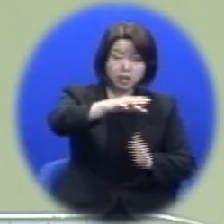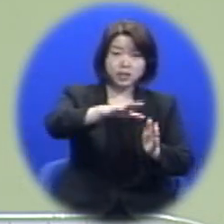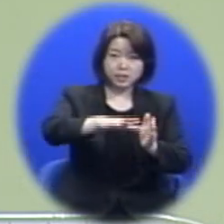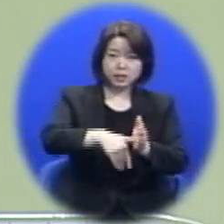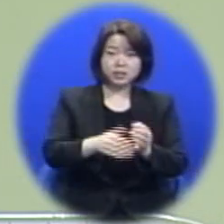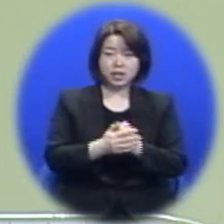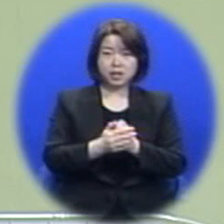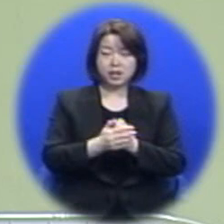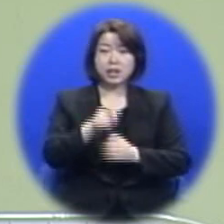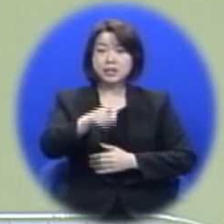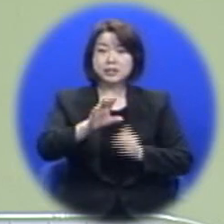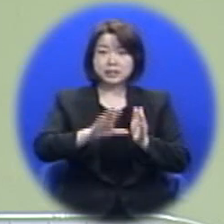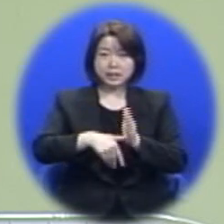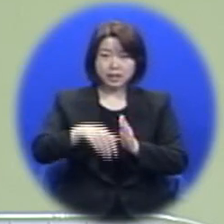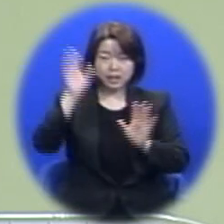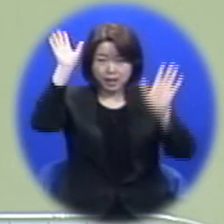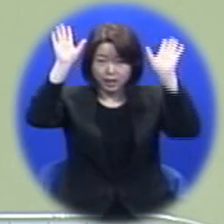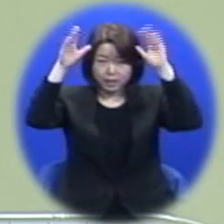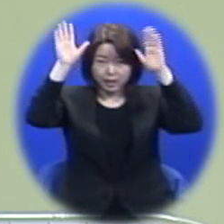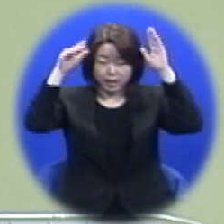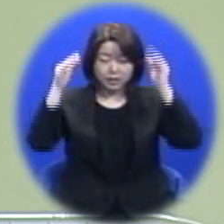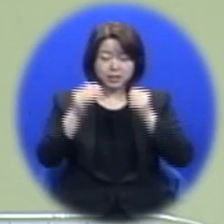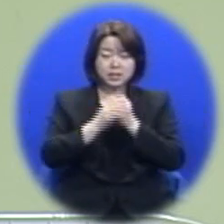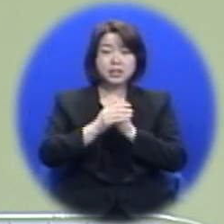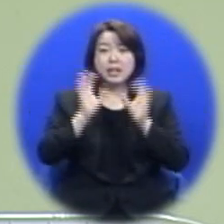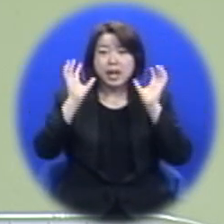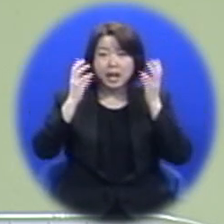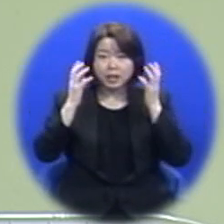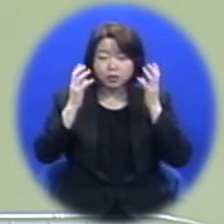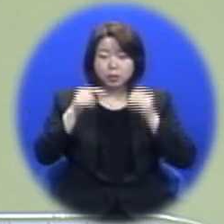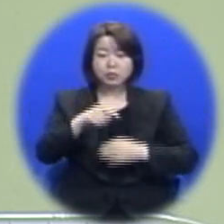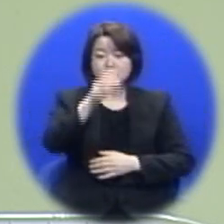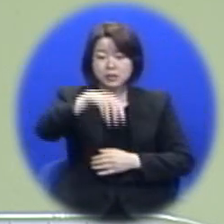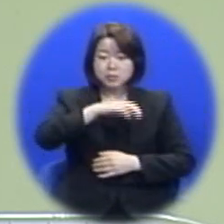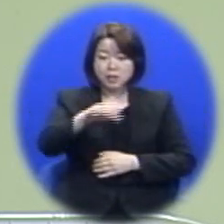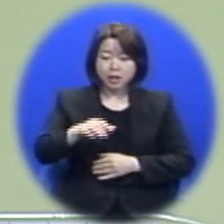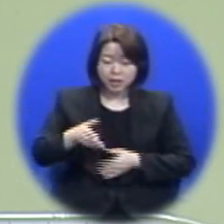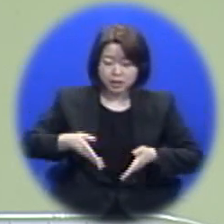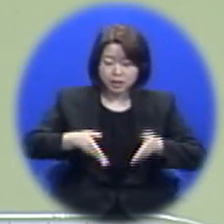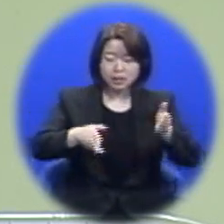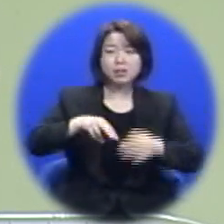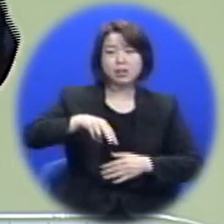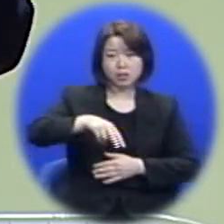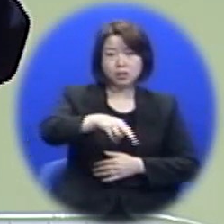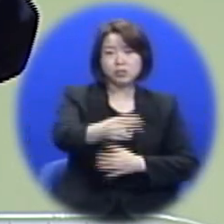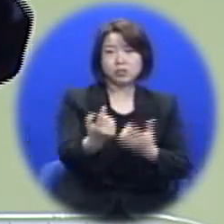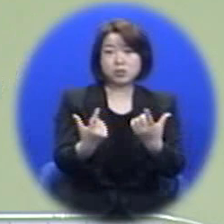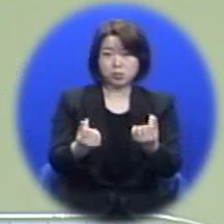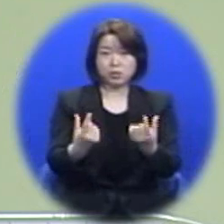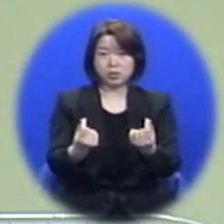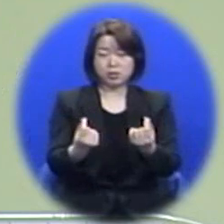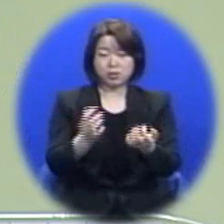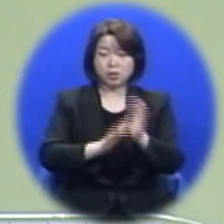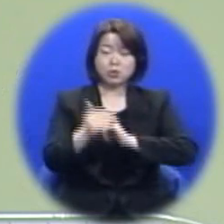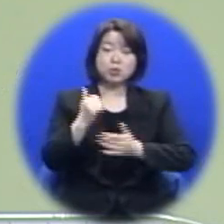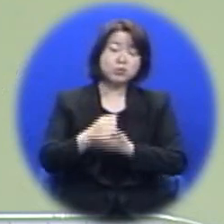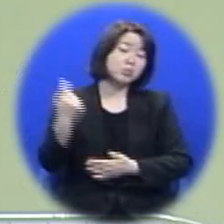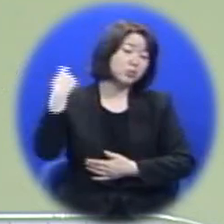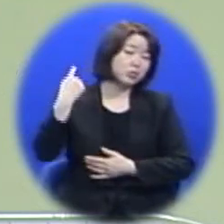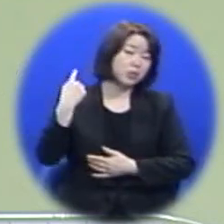나귀 새끼 도 그 십자가의 길을 걸었습니다 예수님을 통해 태워 쓴